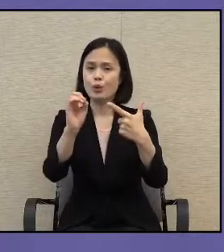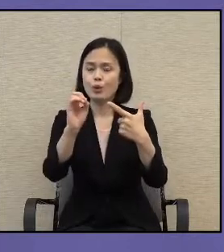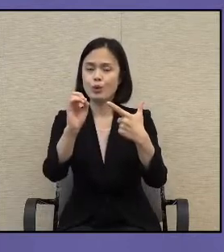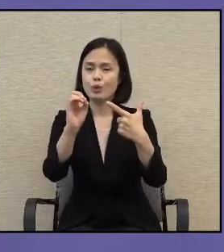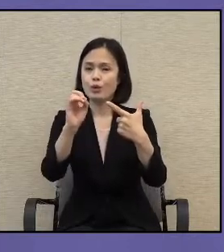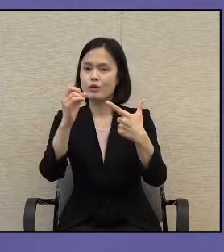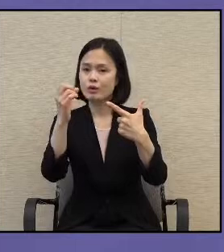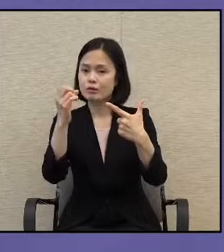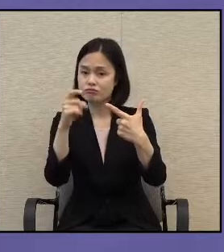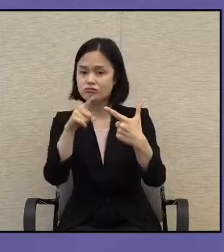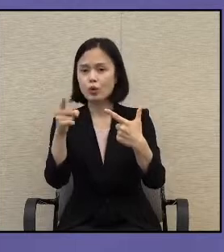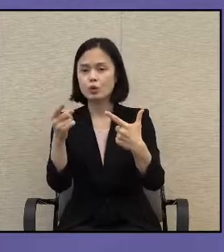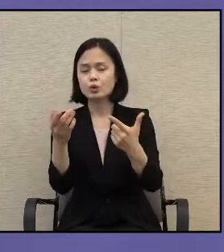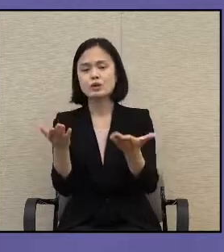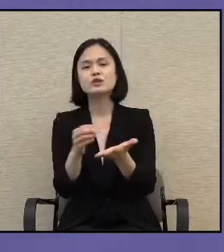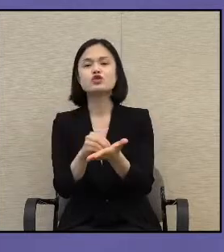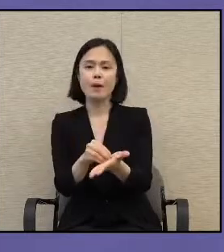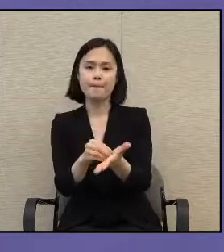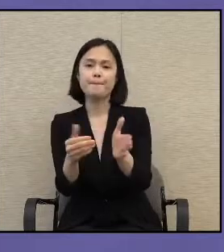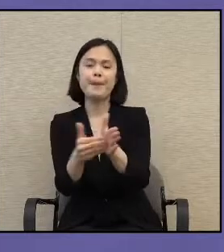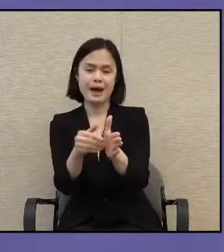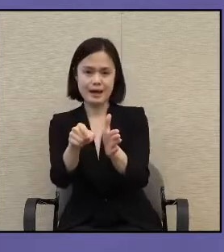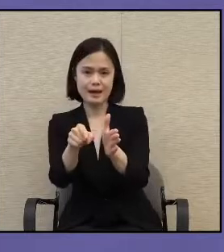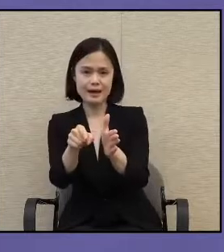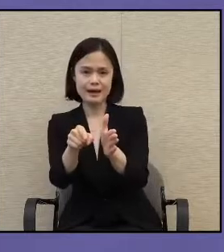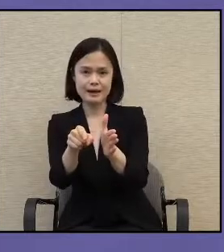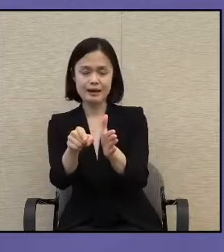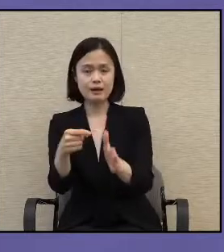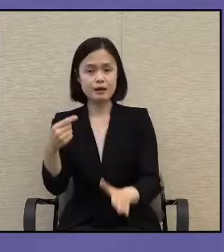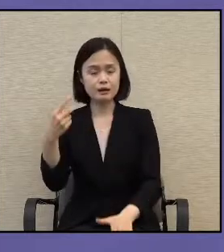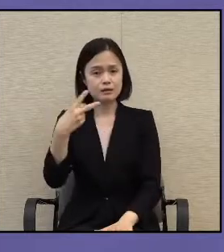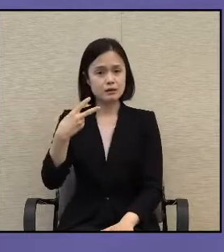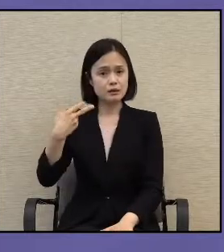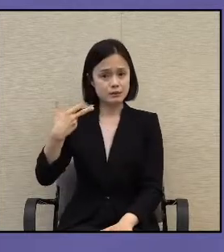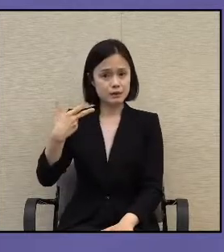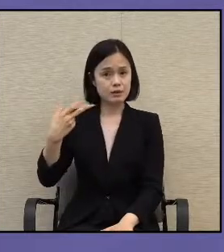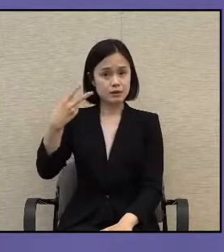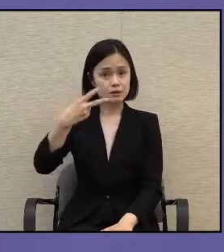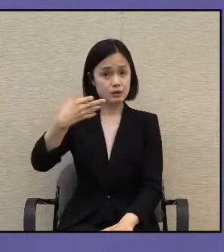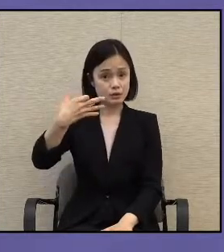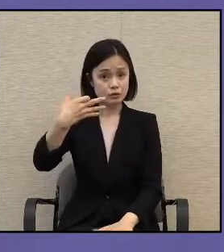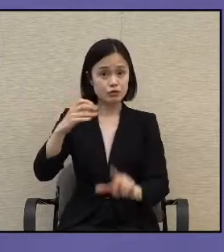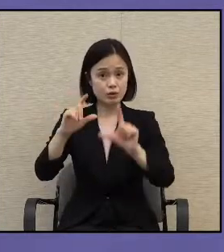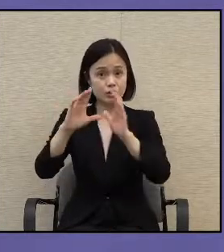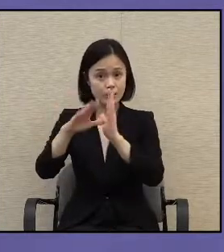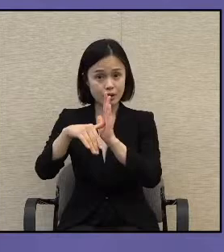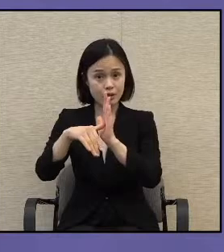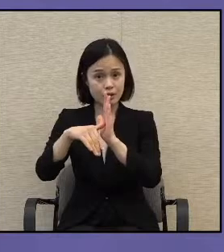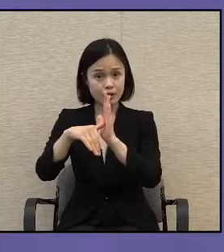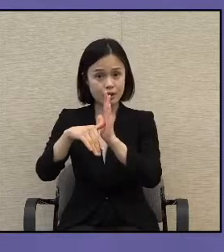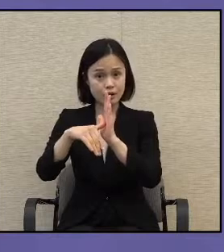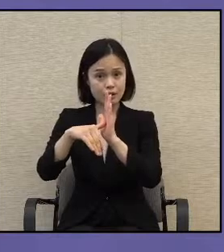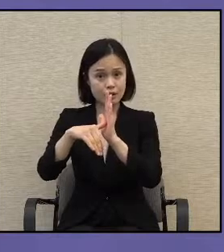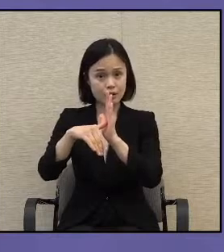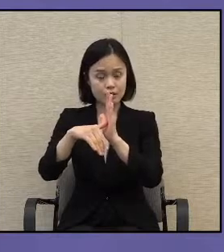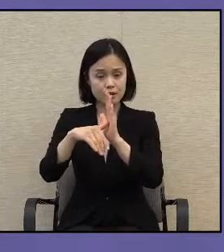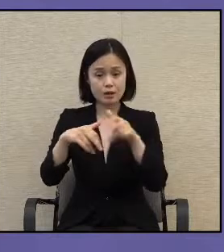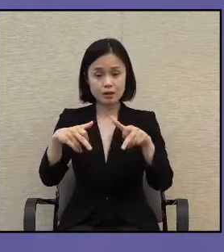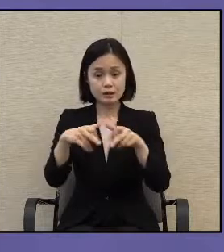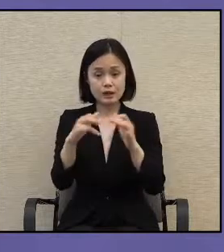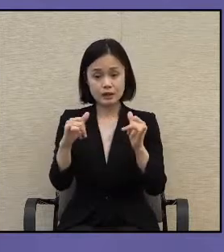이제 취업을 하고 있는 상태였고, 2017년에도 그러하고 2019년에도 뭐 이런 이제 전체